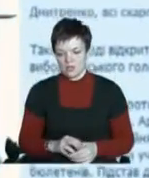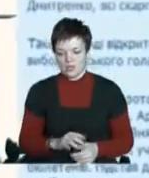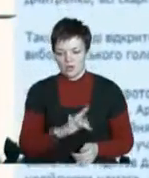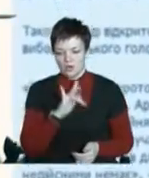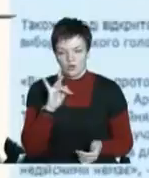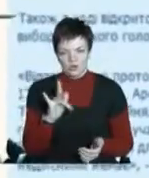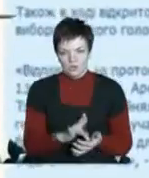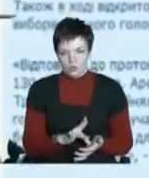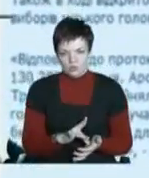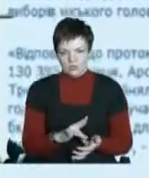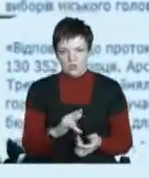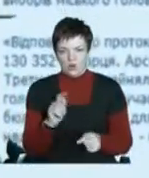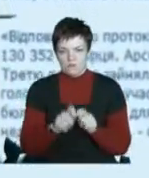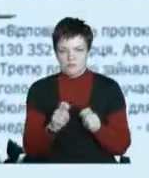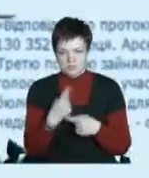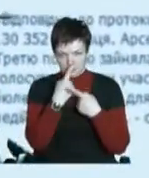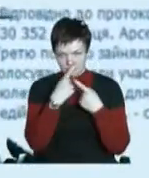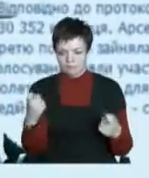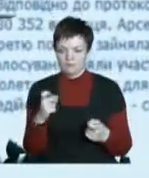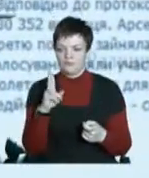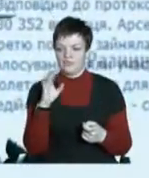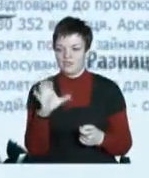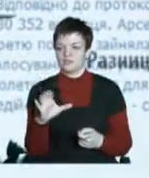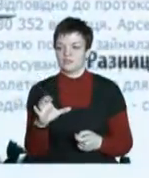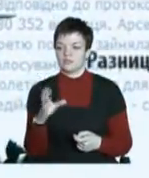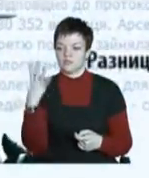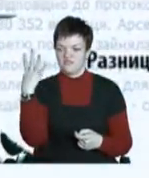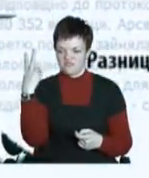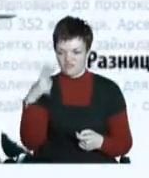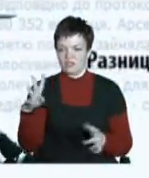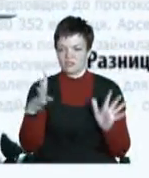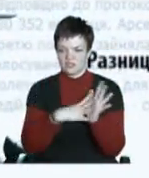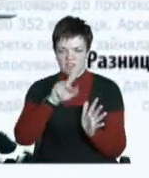избирательная комиссия оглашает результаты. Геннадий Кернес –